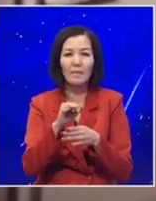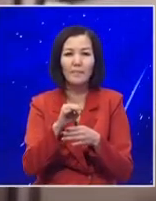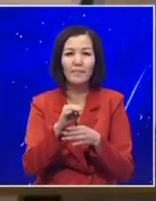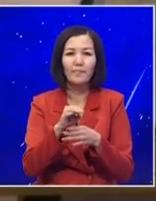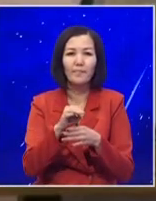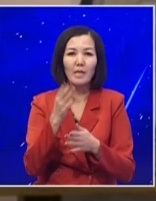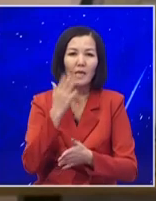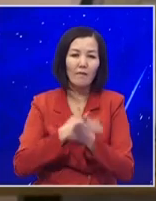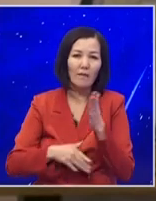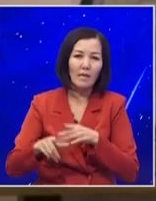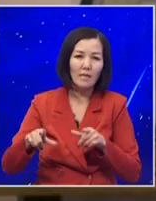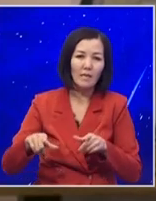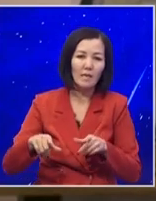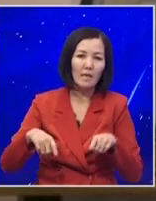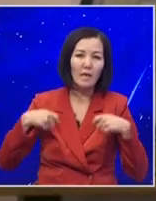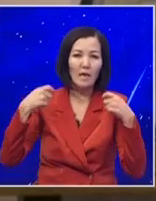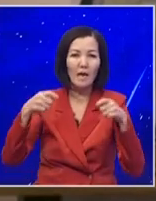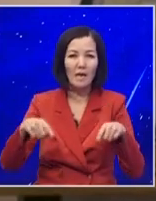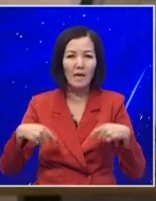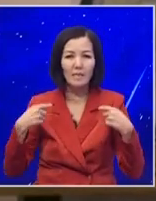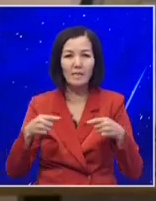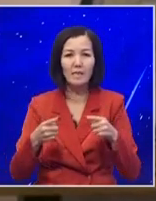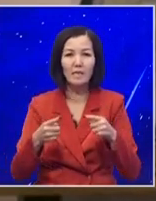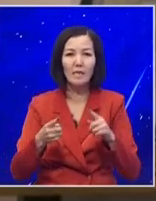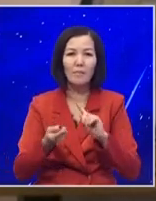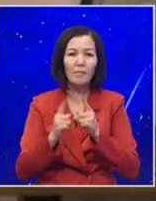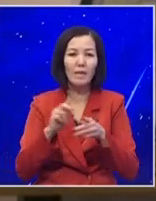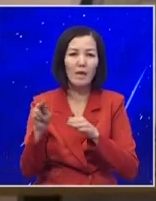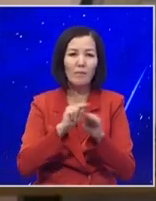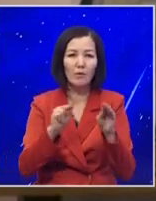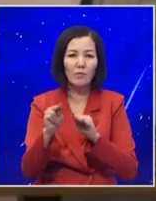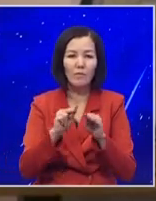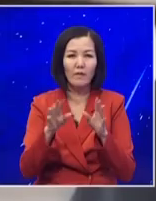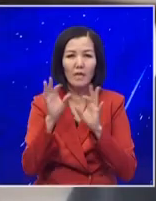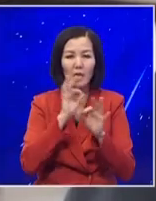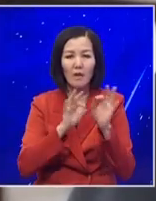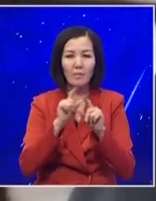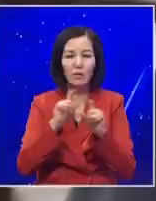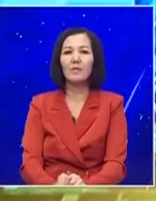для инвалидных колясок, переоборудование часовни и аптеку.